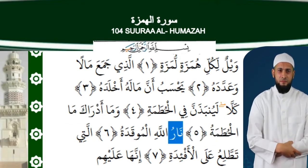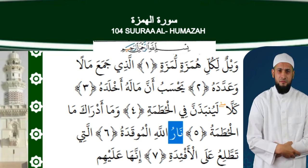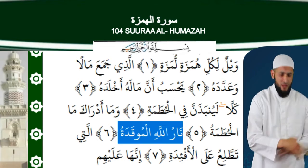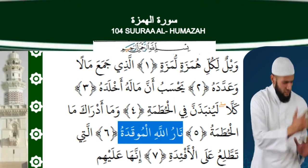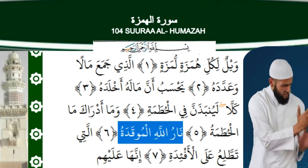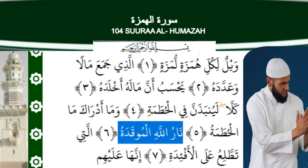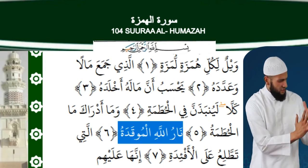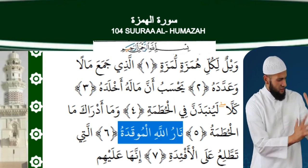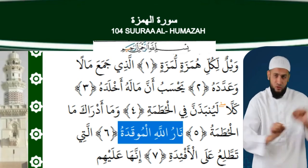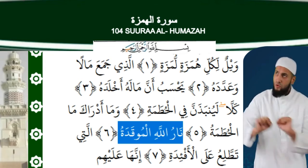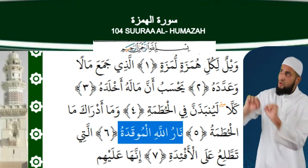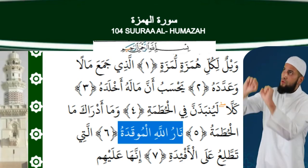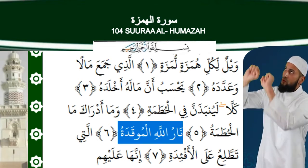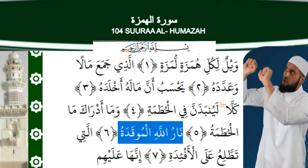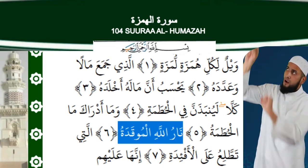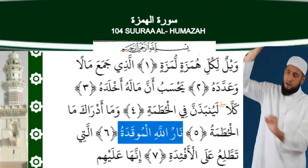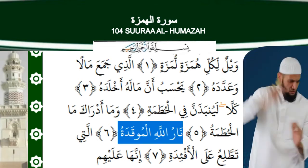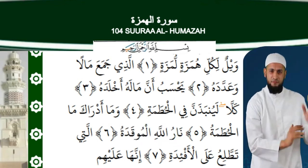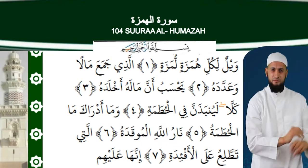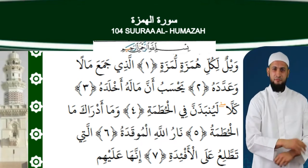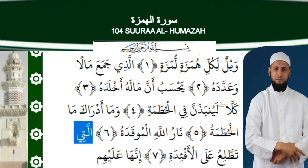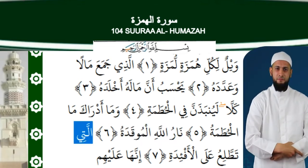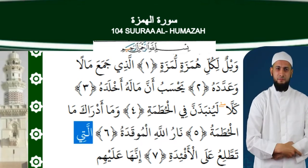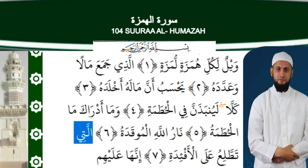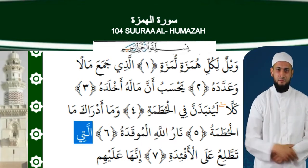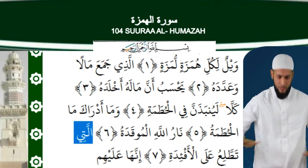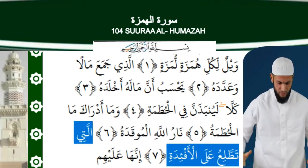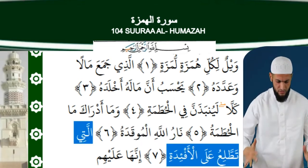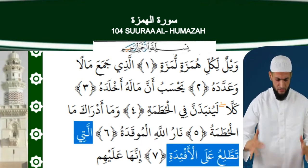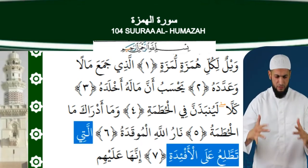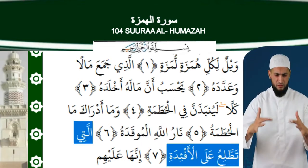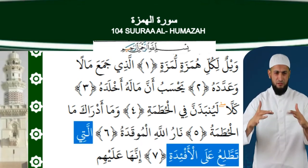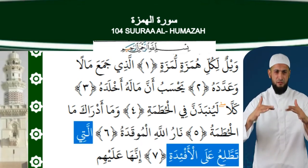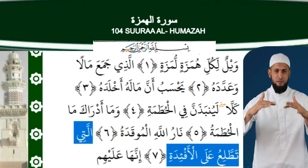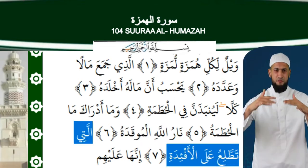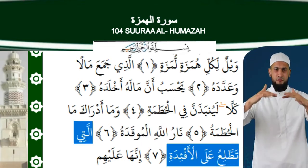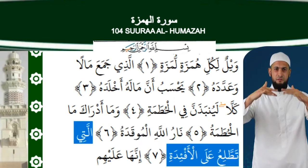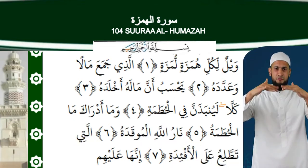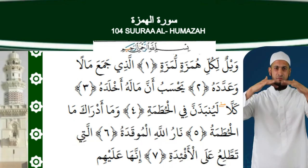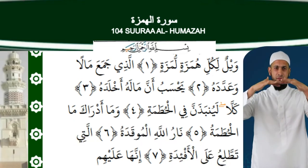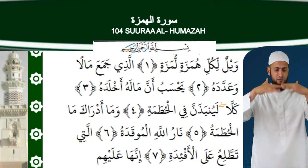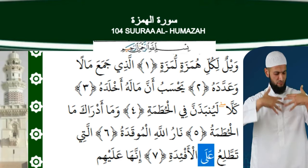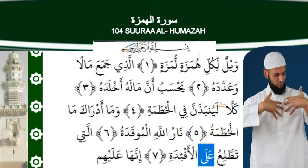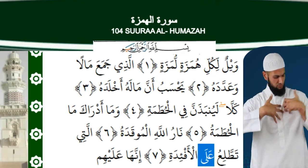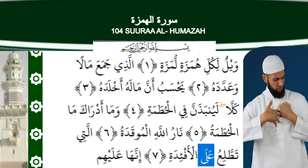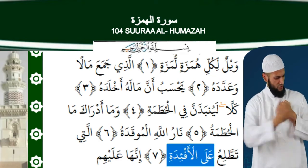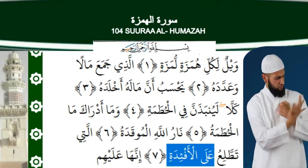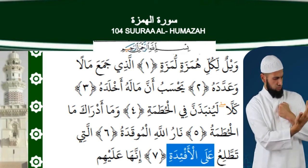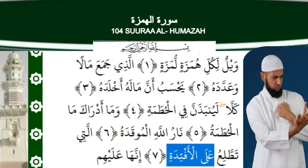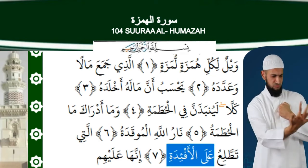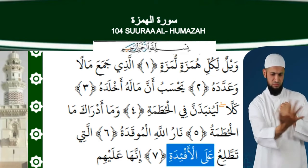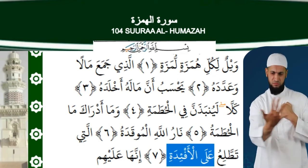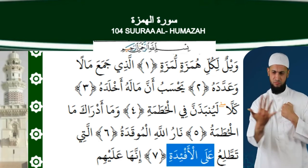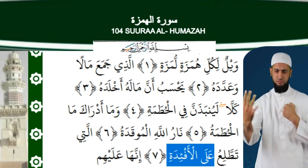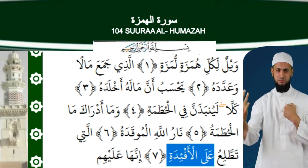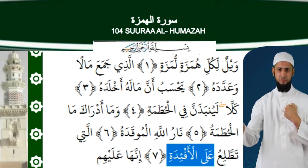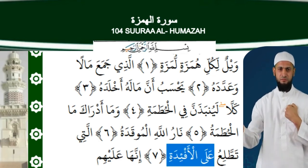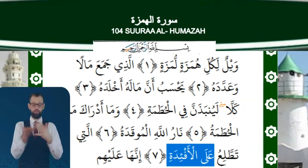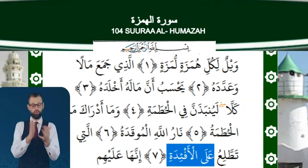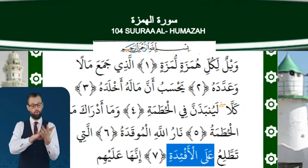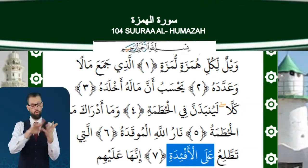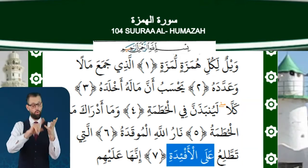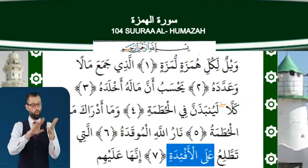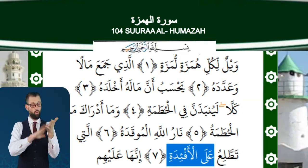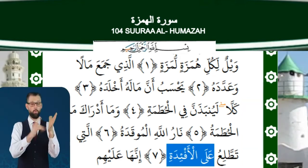الموقدة إبدا ربي شدمتو تن دnai ناتو ثم ناتو أدو ناتو وني latency نما ريط هكى